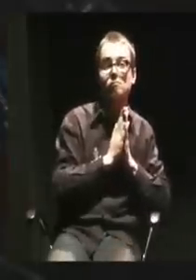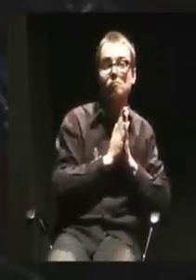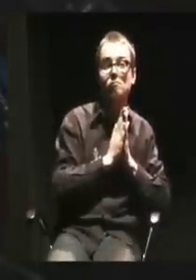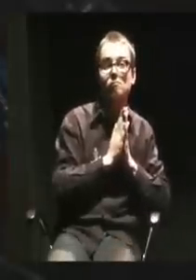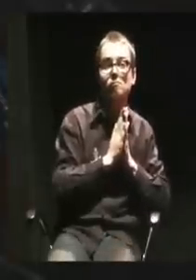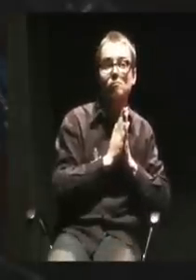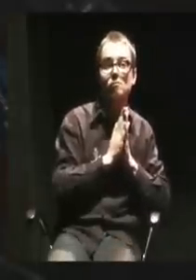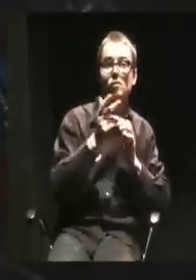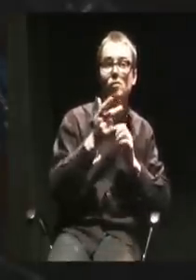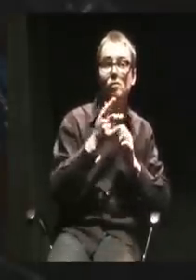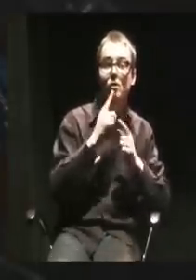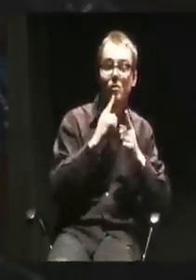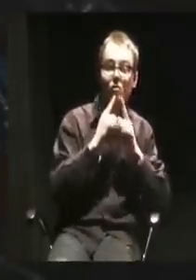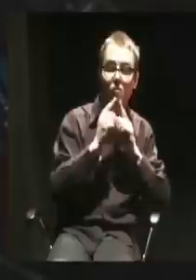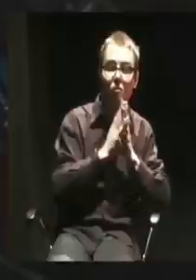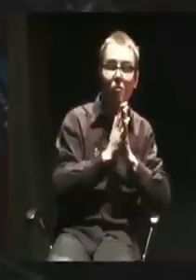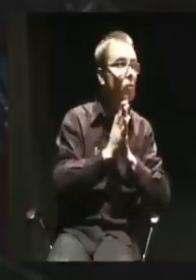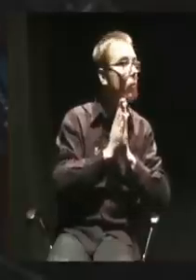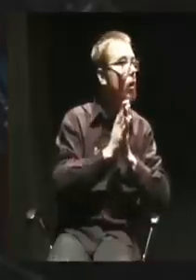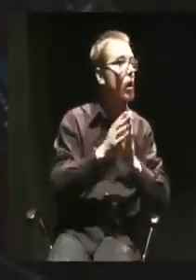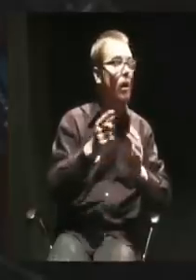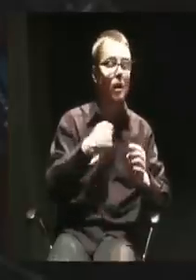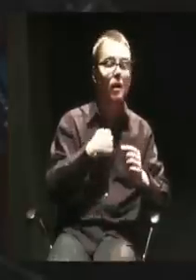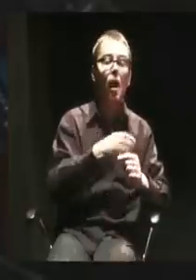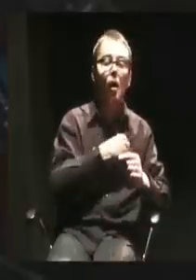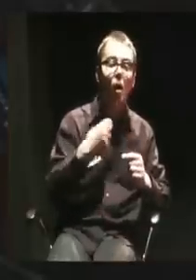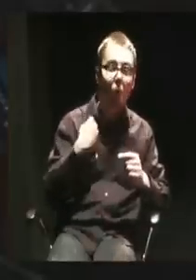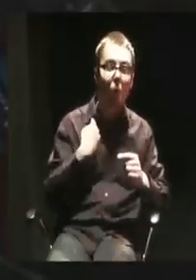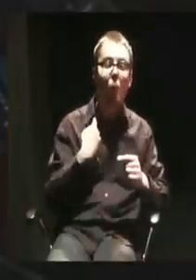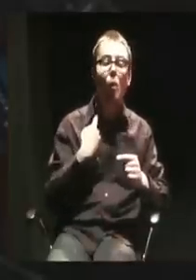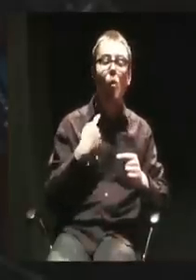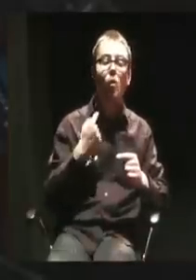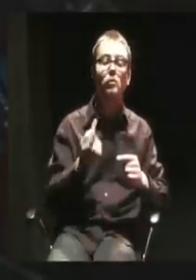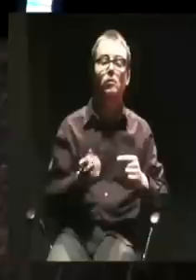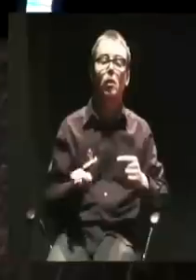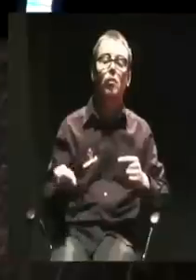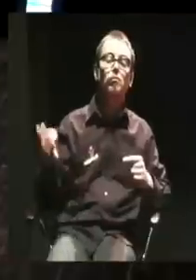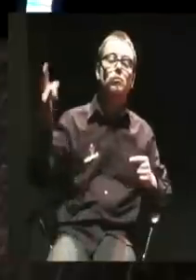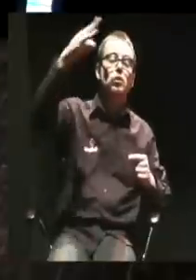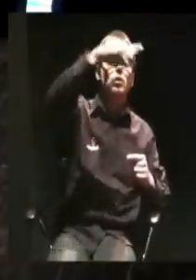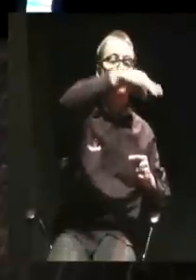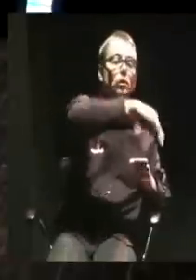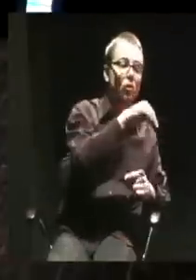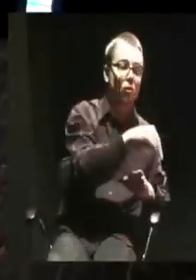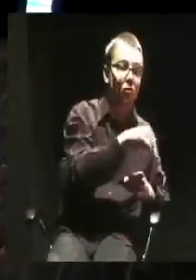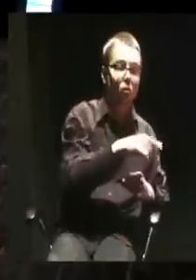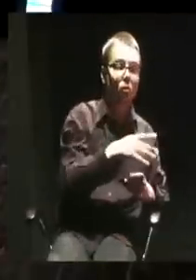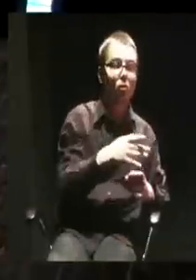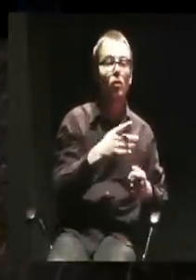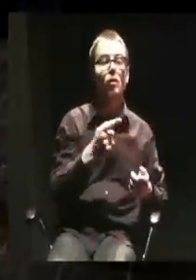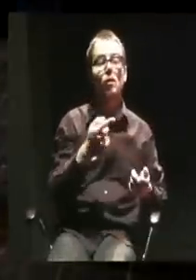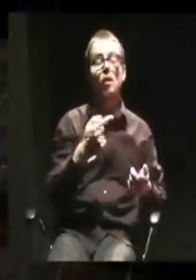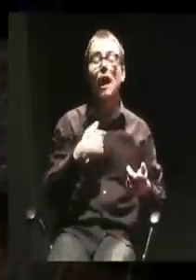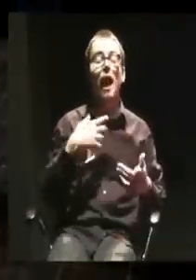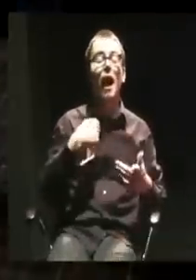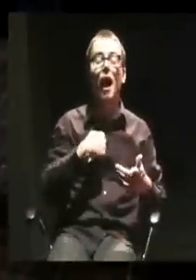przez jakieś 30 sekund po angielsku powtarzałem: przeleciałem z Polski, przeleciałem z Polski, przeleciałem z Polski. Jak już do mnie dotarło, żebym może powiedział, po co